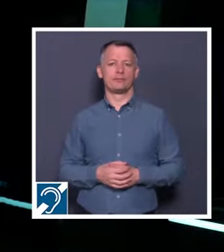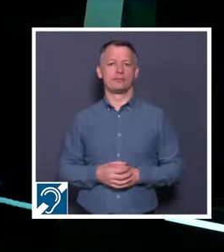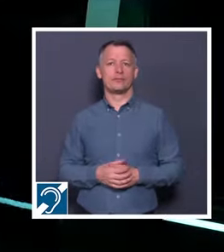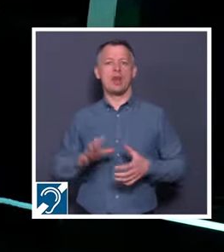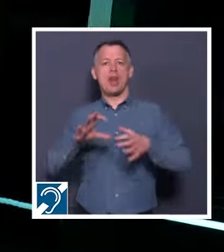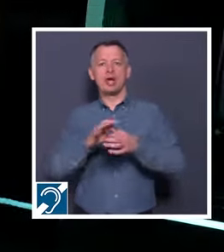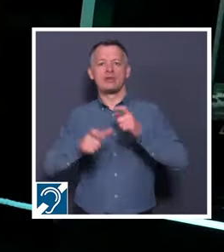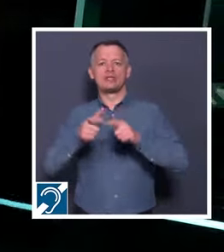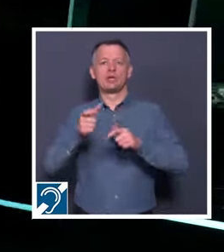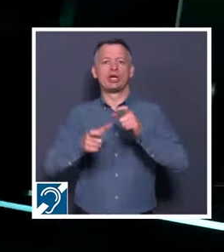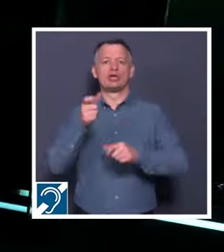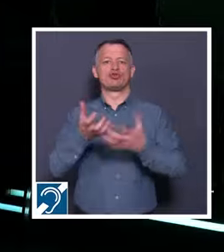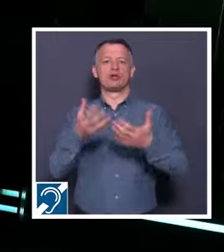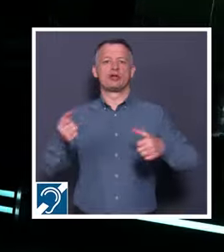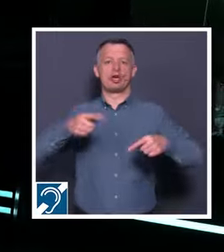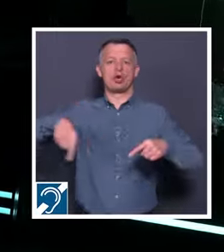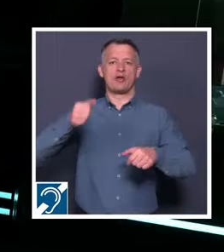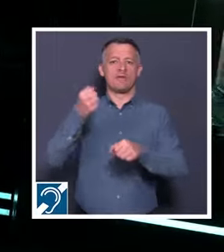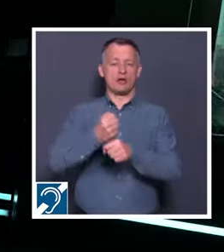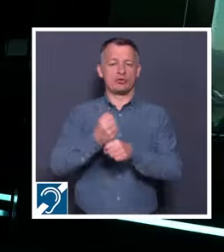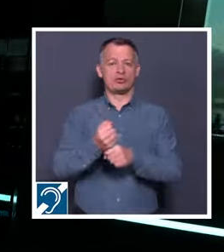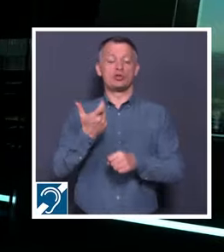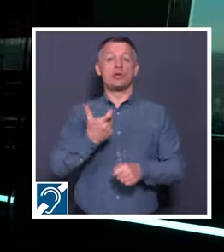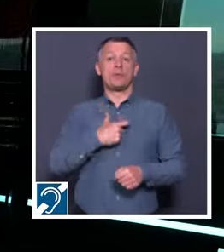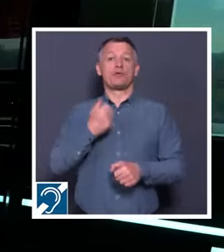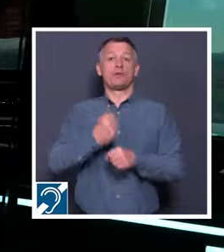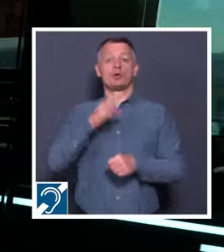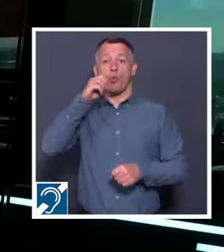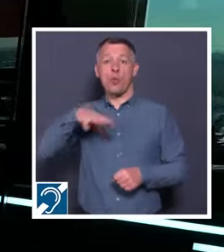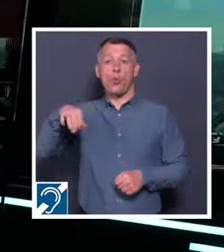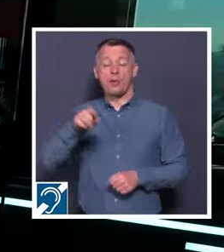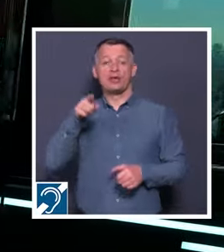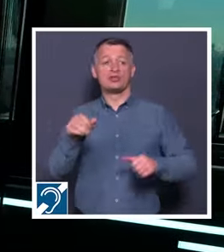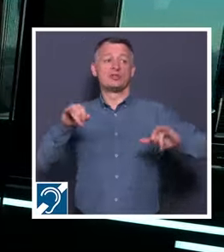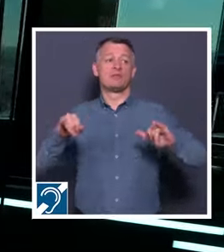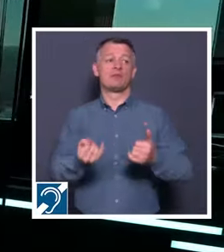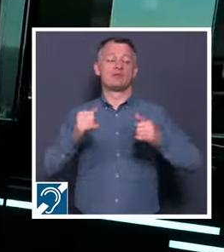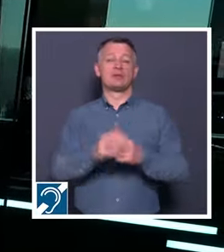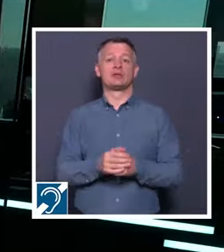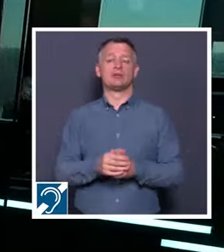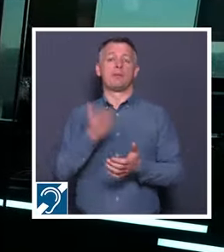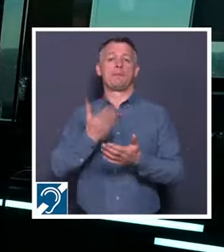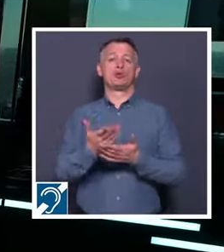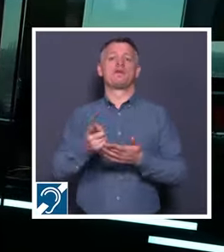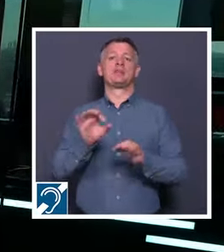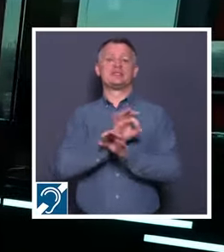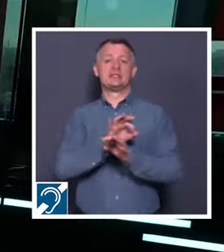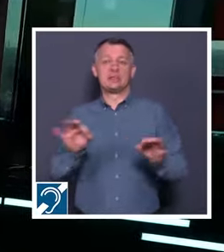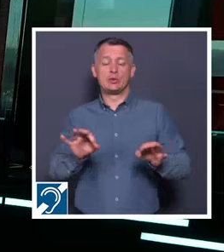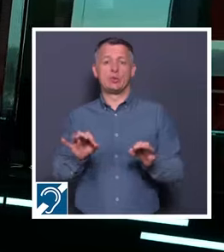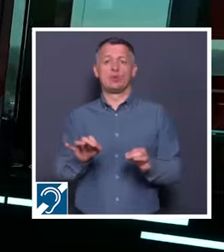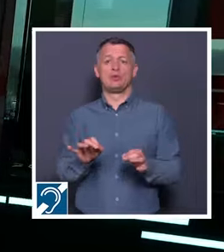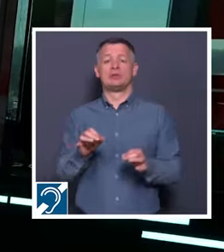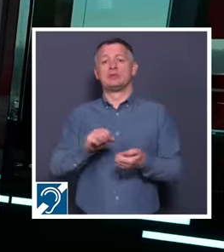face, te-aș întreba, Cristina, ce pot face oamenii în această privință pentru a se asigura sau pentru